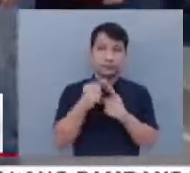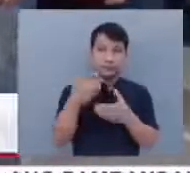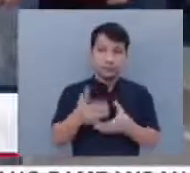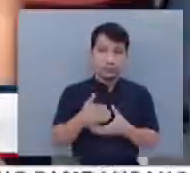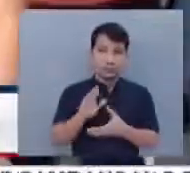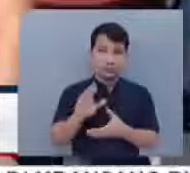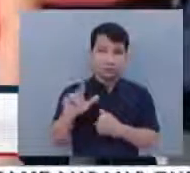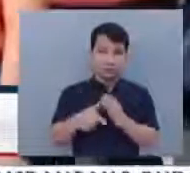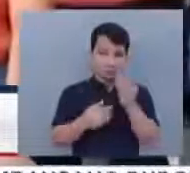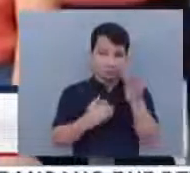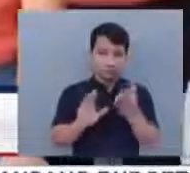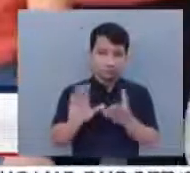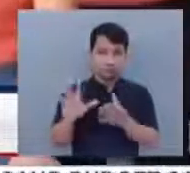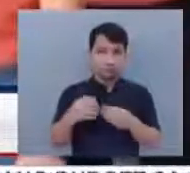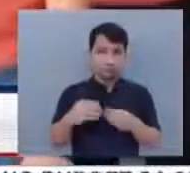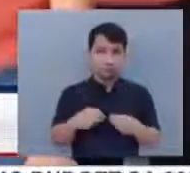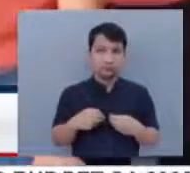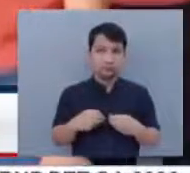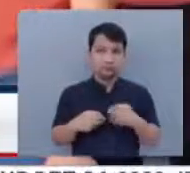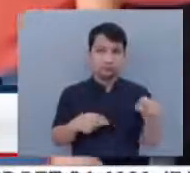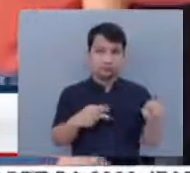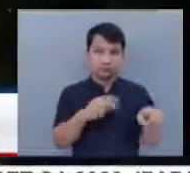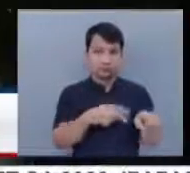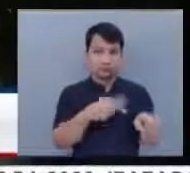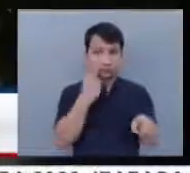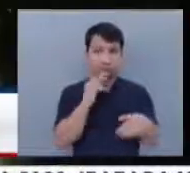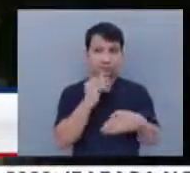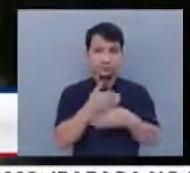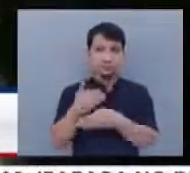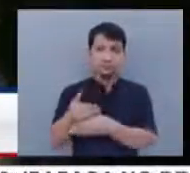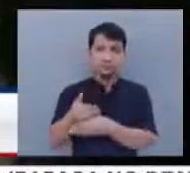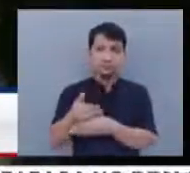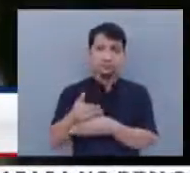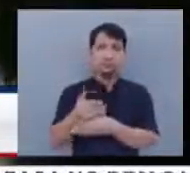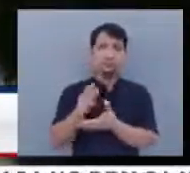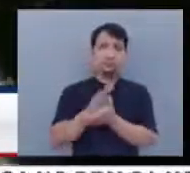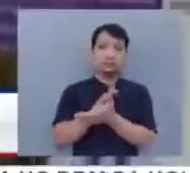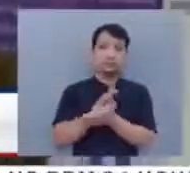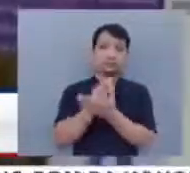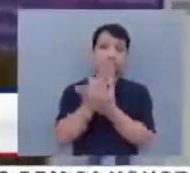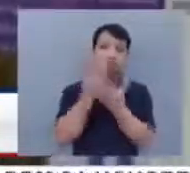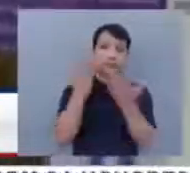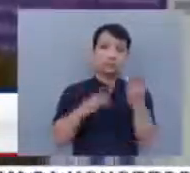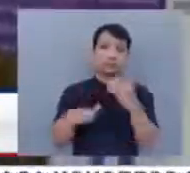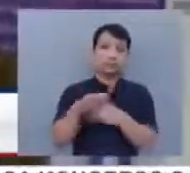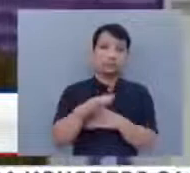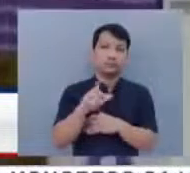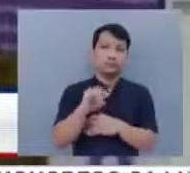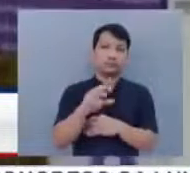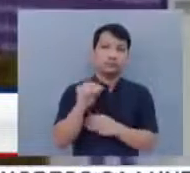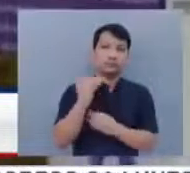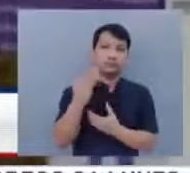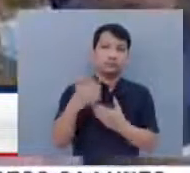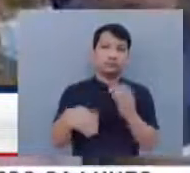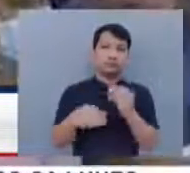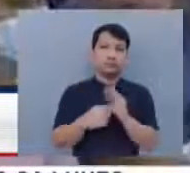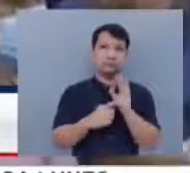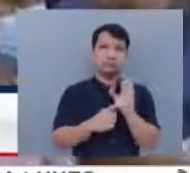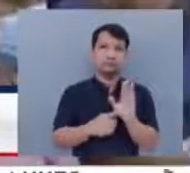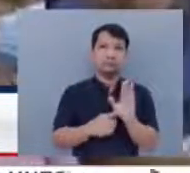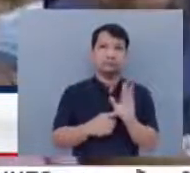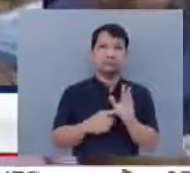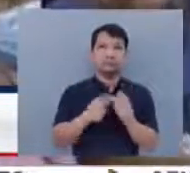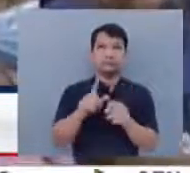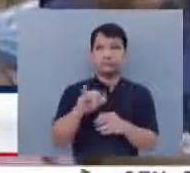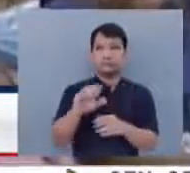class at magkaroon ng lockdown sa paaralan. Sa Buting Elementary School, inilunsad na ang logged-in plus